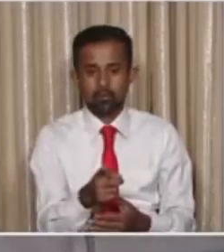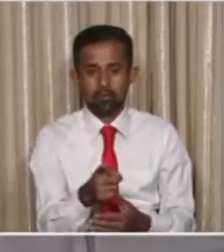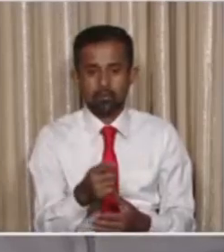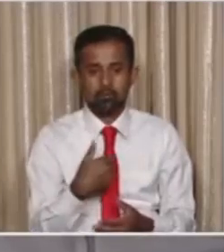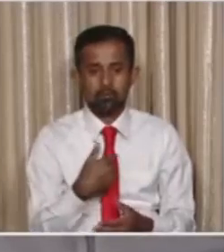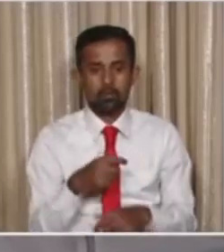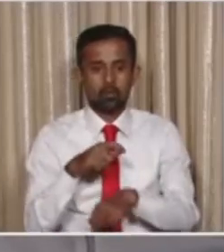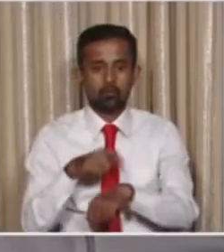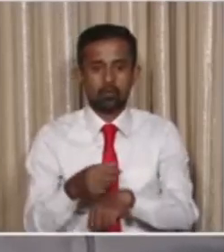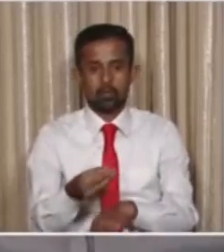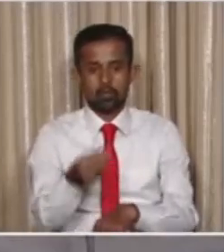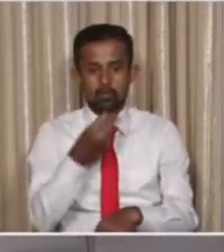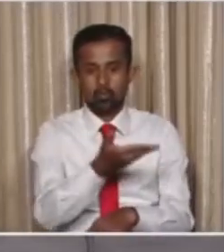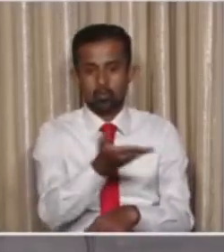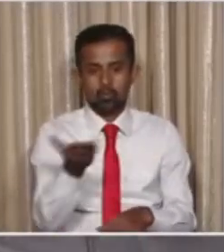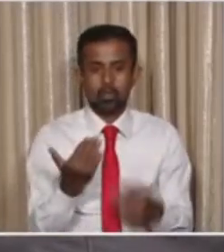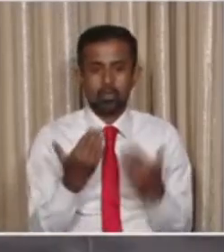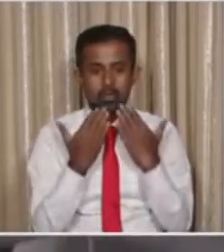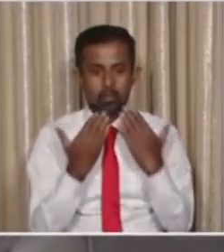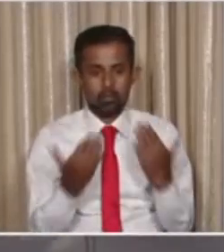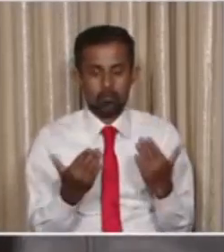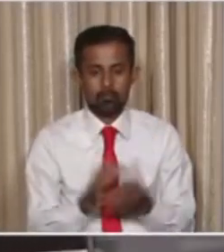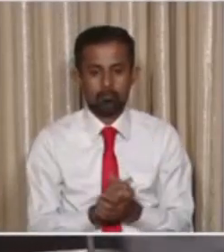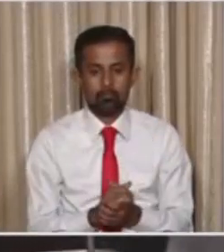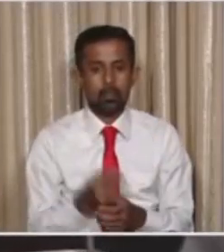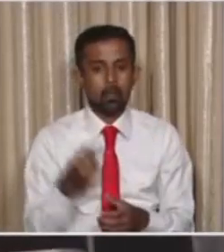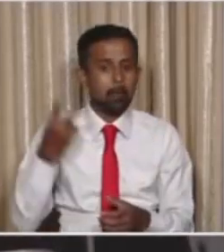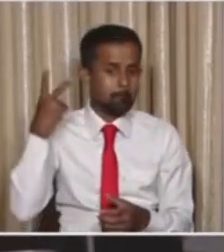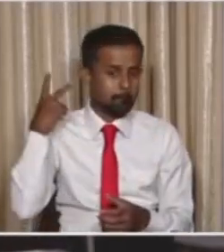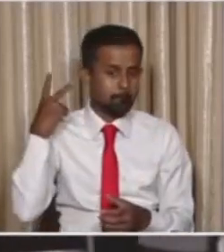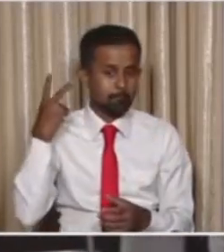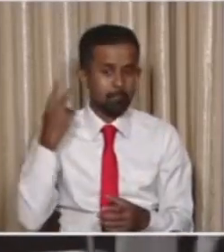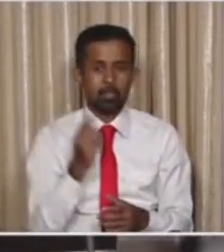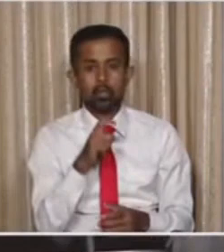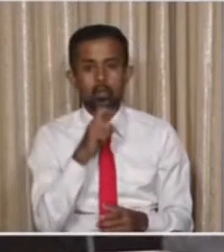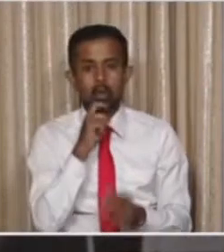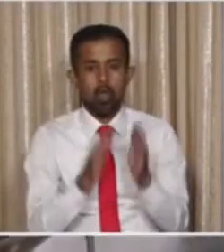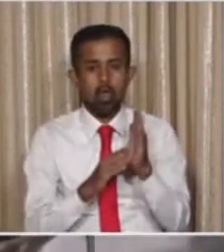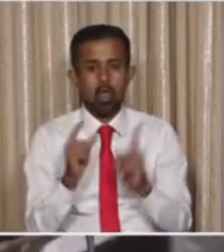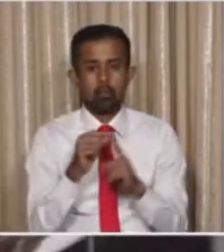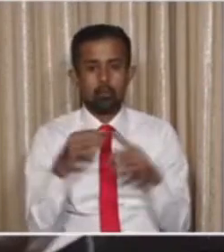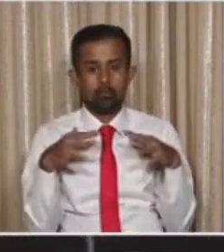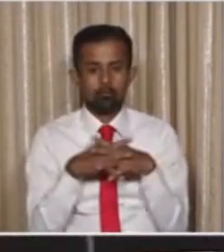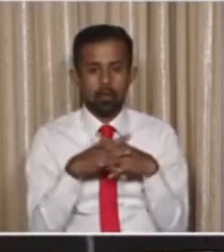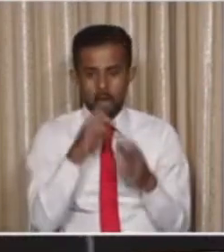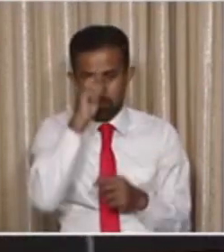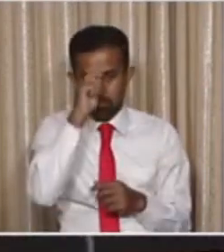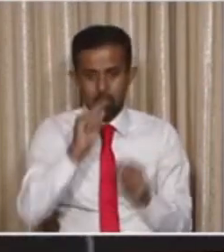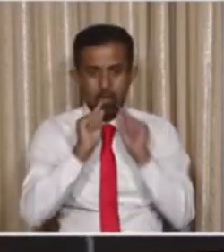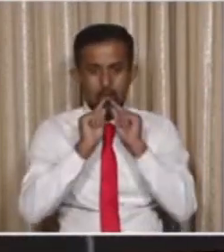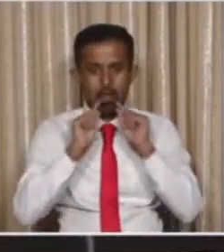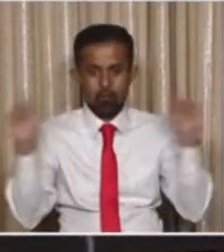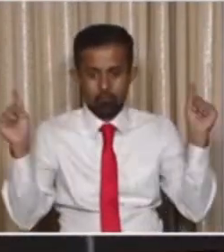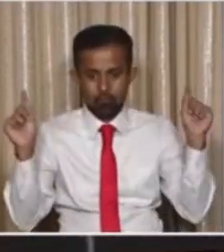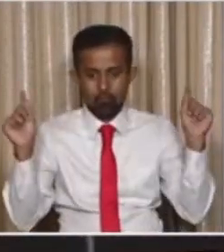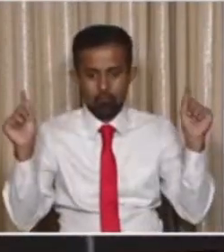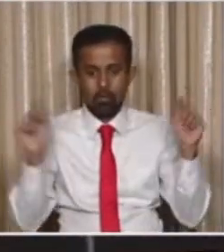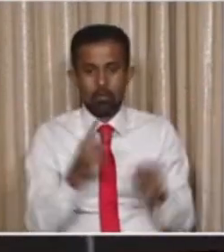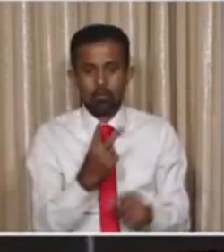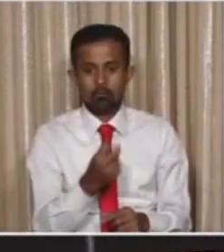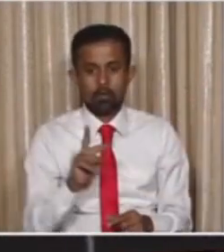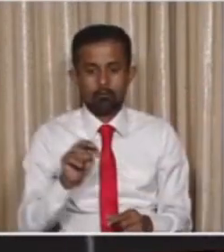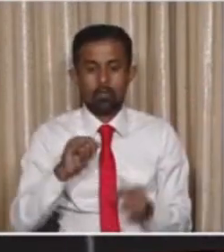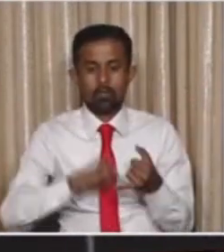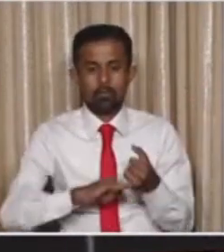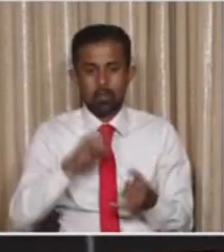ගරු කතානායකතුමනි පෙරේදා මේ පාර්ලිමේන්තුව තුළ ගරු අධිකරණ ඇමති විජේදාස රාජපක්ෂ මහත්මයා මගේ නම සඳහන්